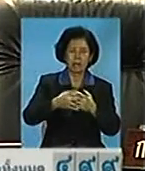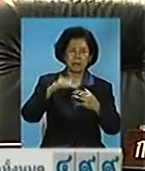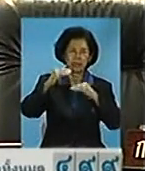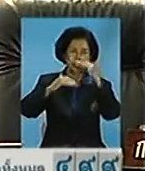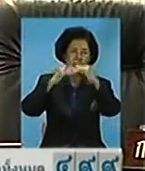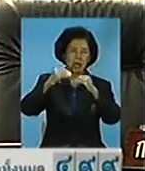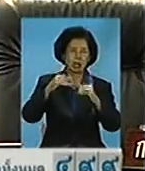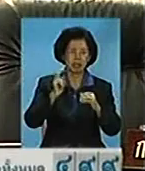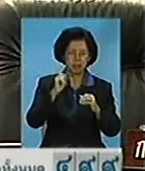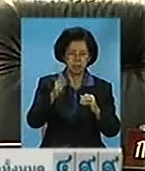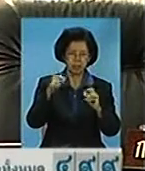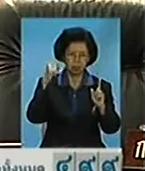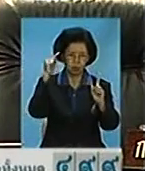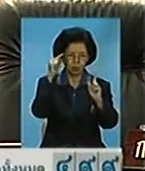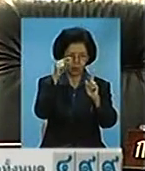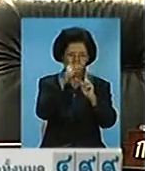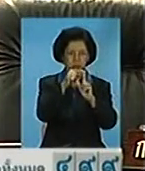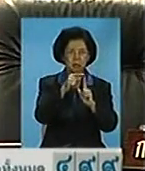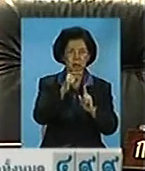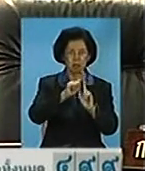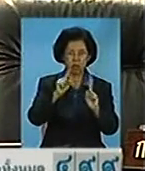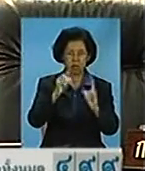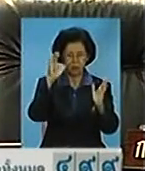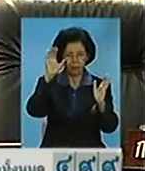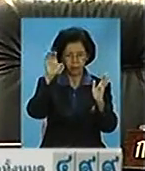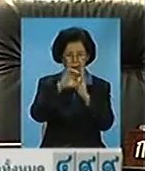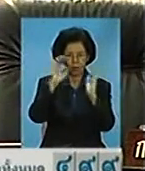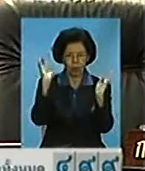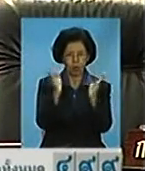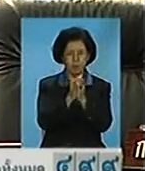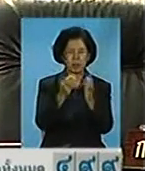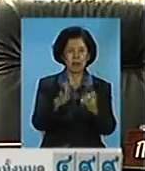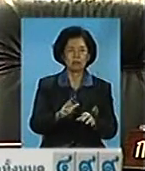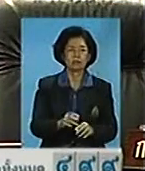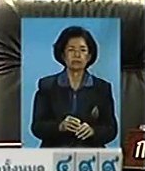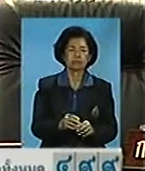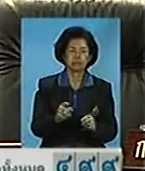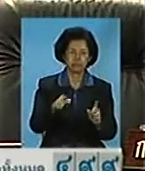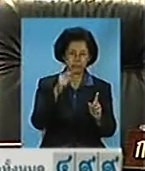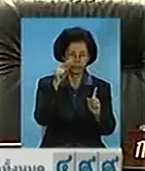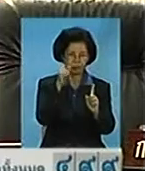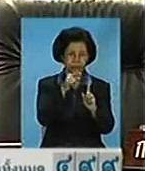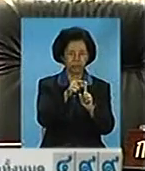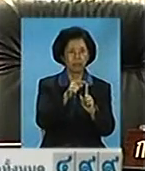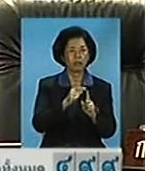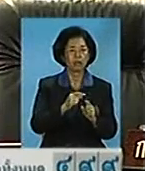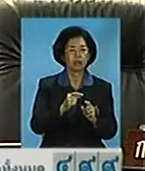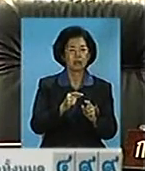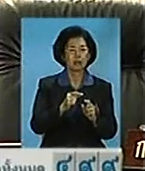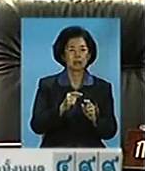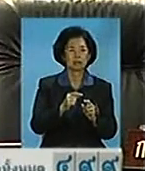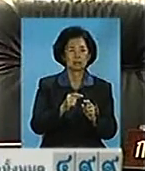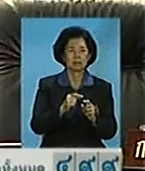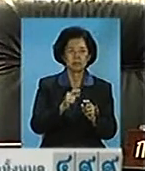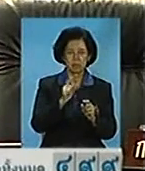งค์หนึ่งแต่โดยภาพรวมแล้วเนี่ยนะฮะต้องนำเรียนว่าวัตถุประสงค์เนี่ยจะถูกเป็นตัว